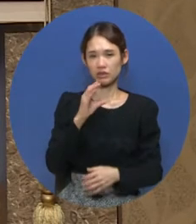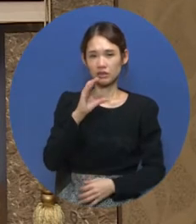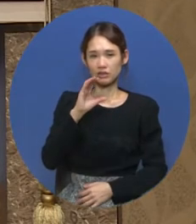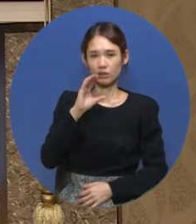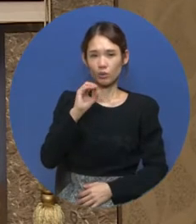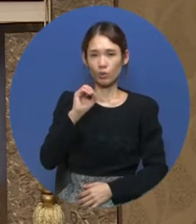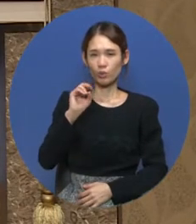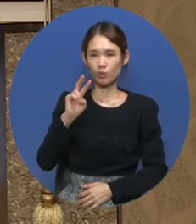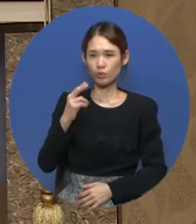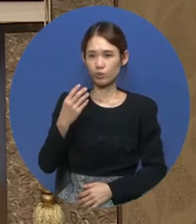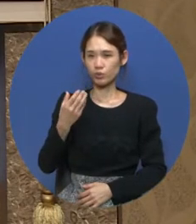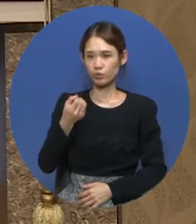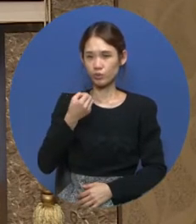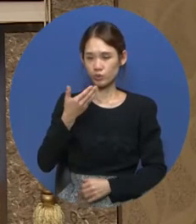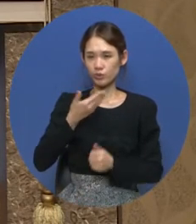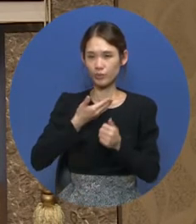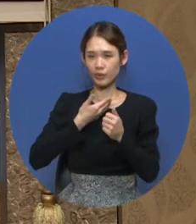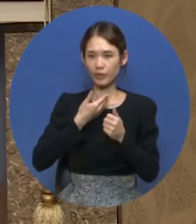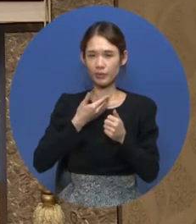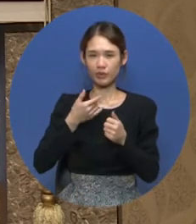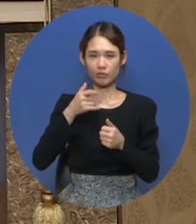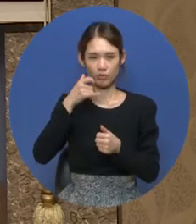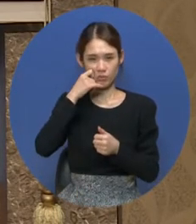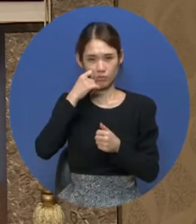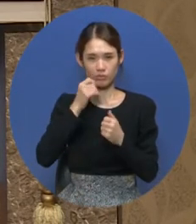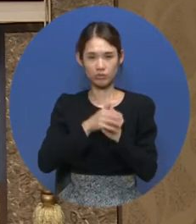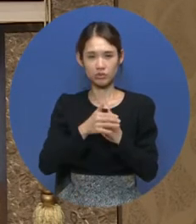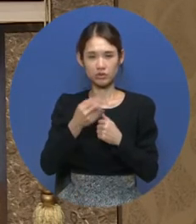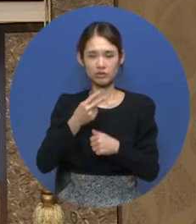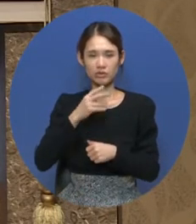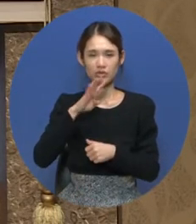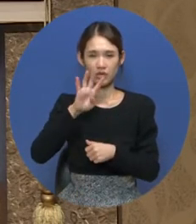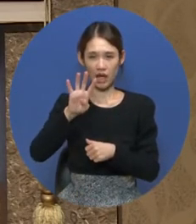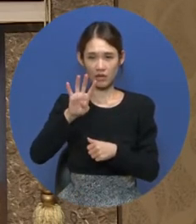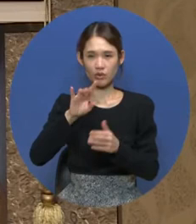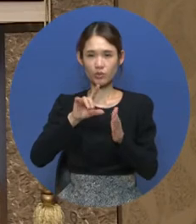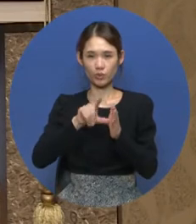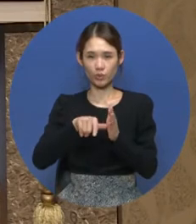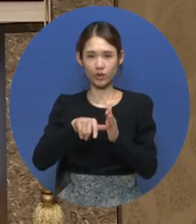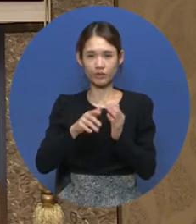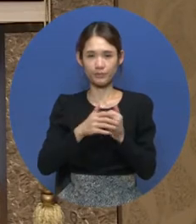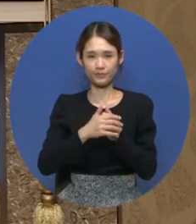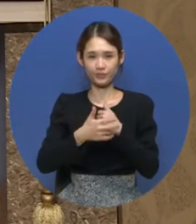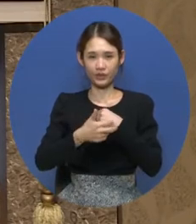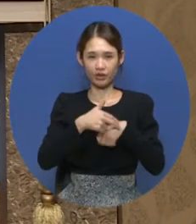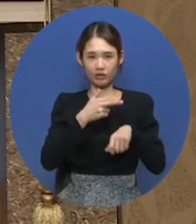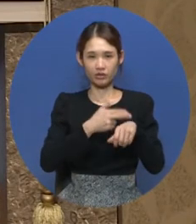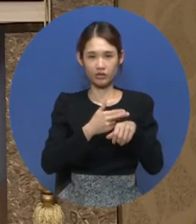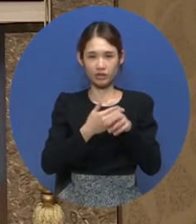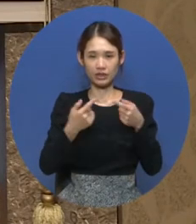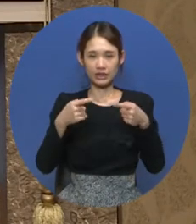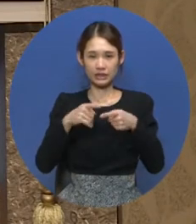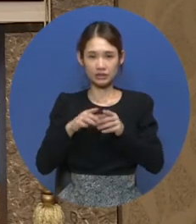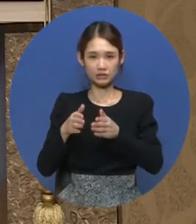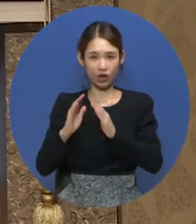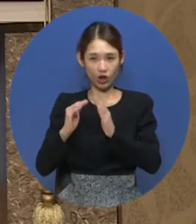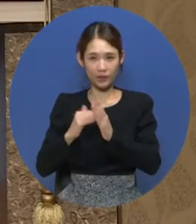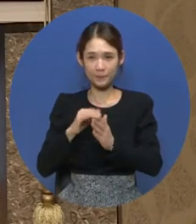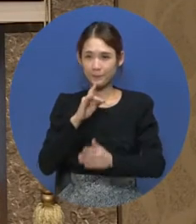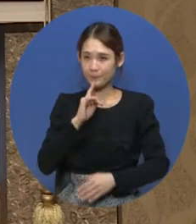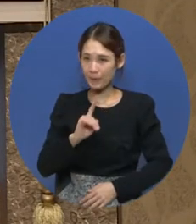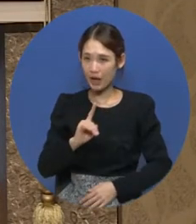방법이 없었어요 예 그렇기 때문에 저희가 2004년도에 아까 의 선생님들과 같이 만들었다고